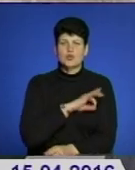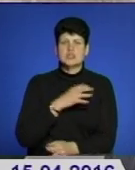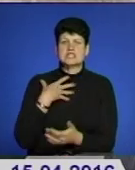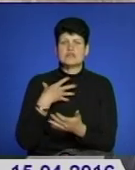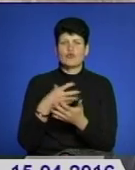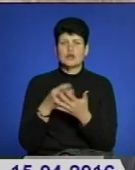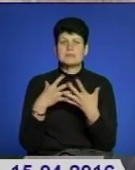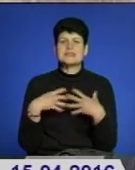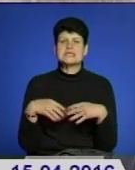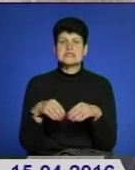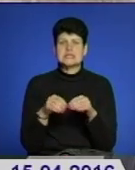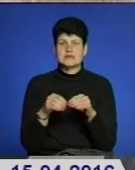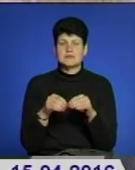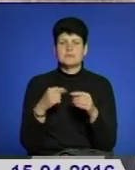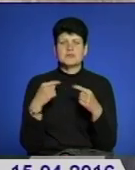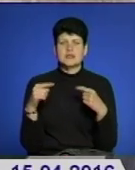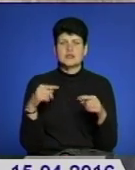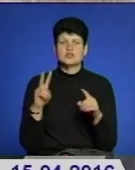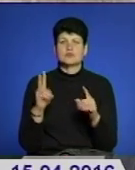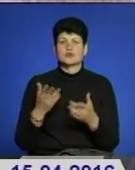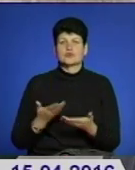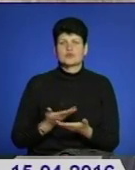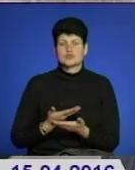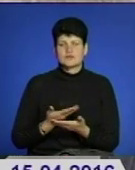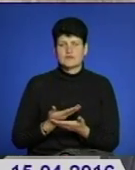сім'ям і всім іншим, хто проживає